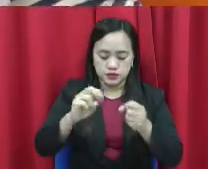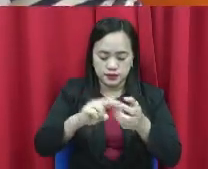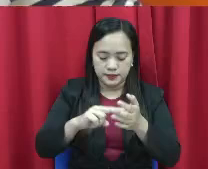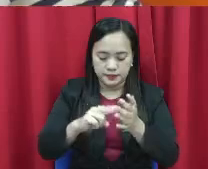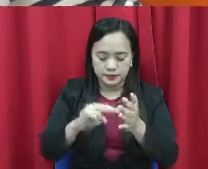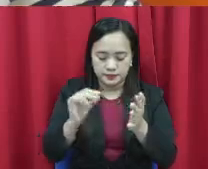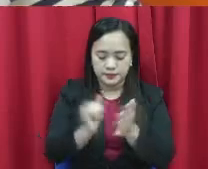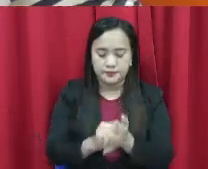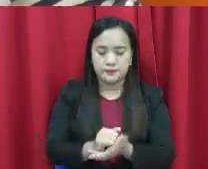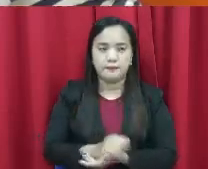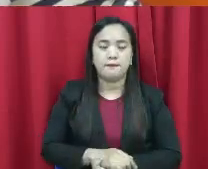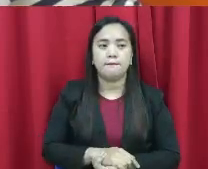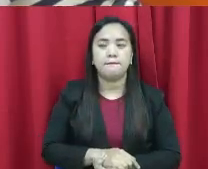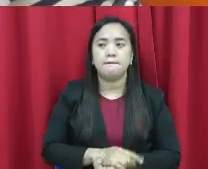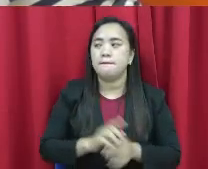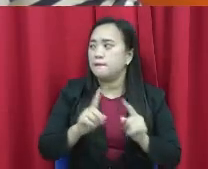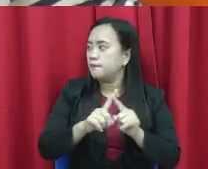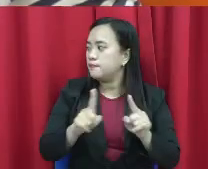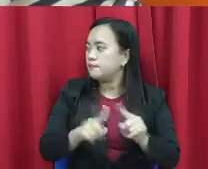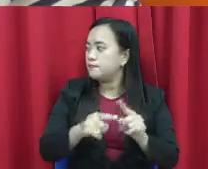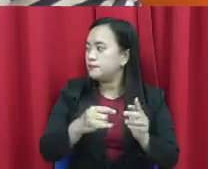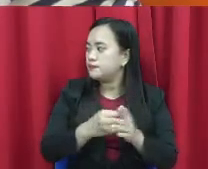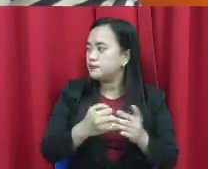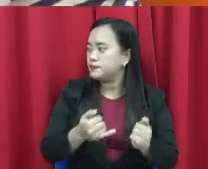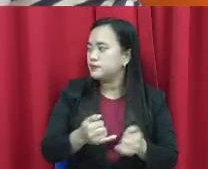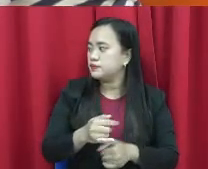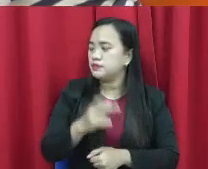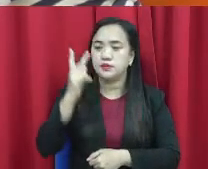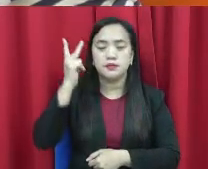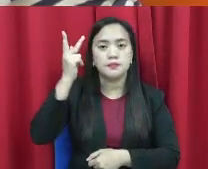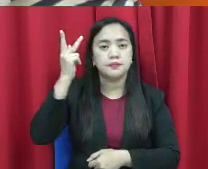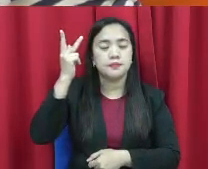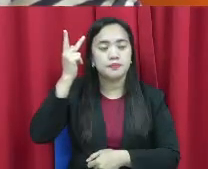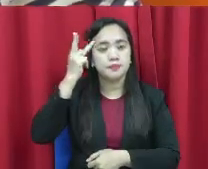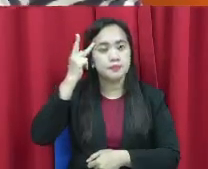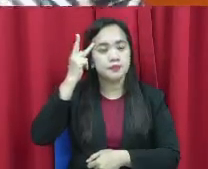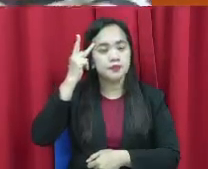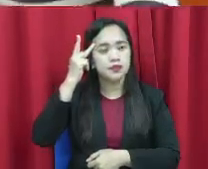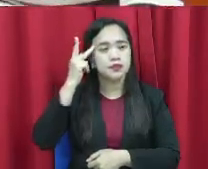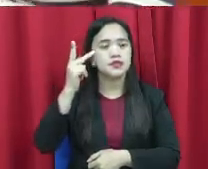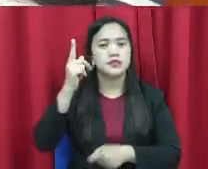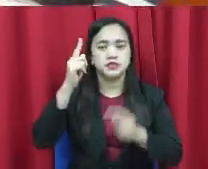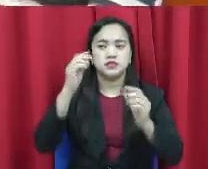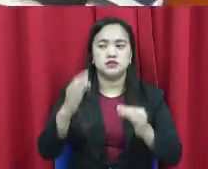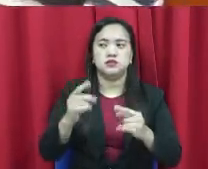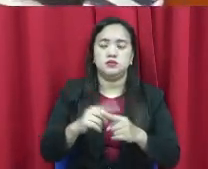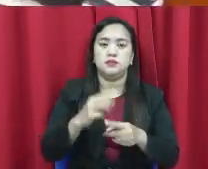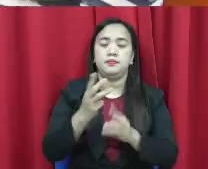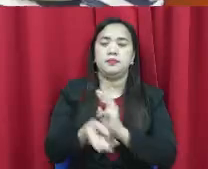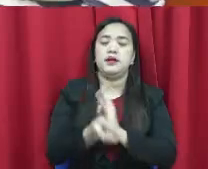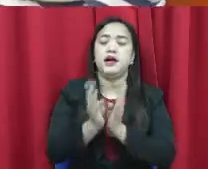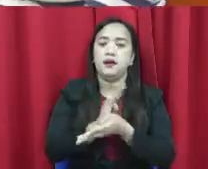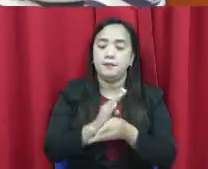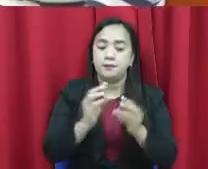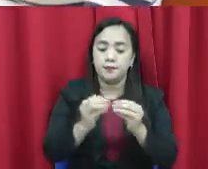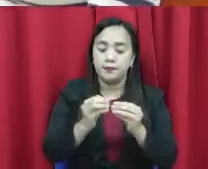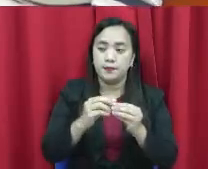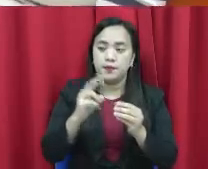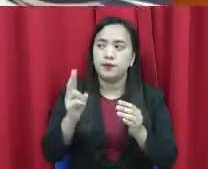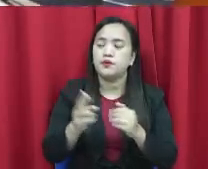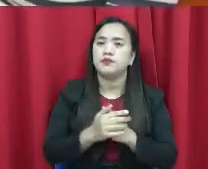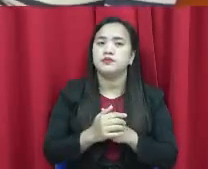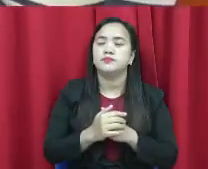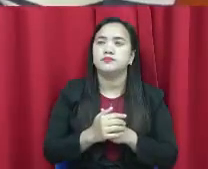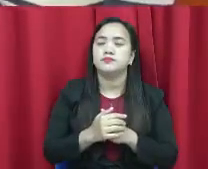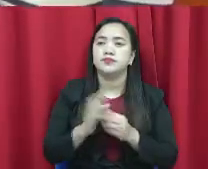ah ang public decision is maging ma-high palalo yung kristong pinaglilingkuran natin and Maganda po